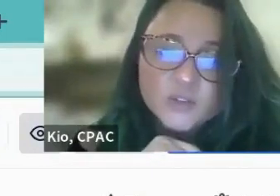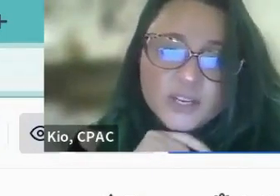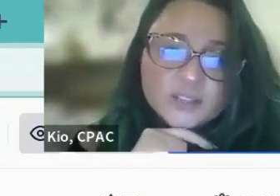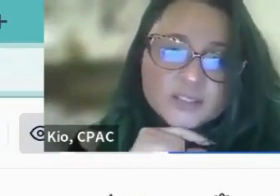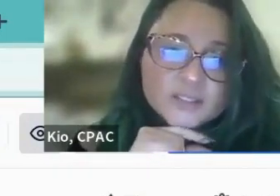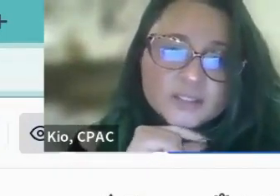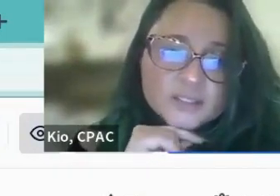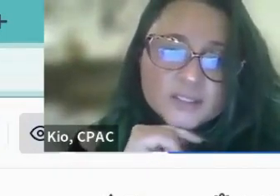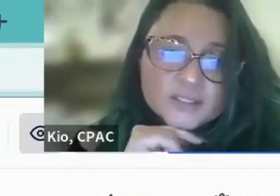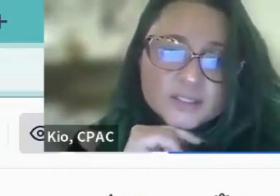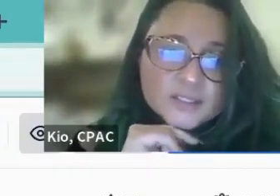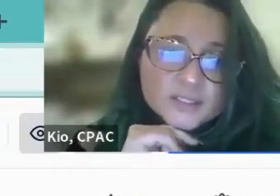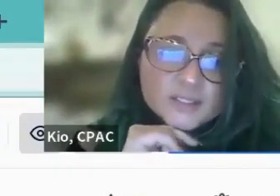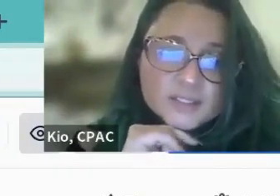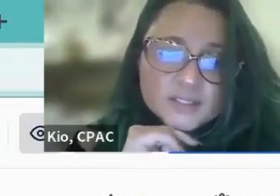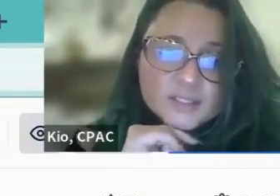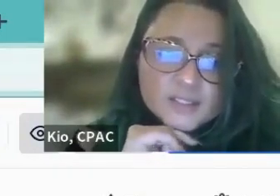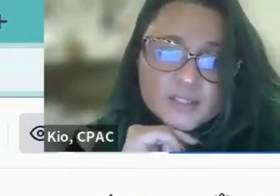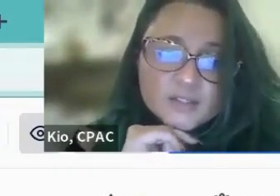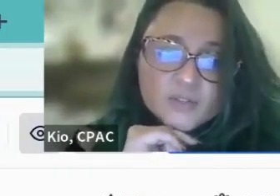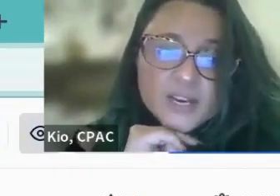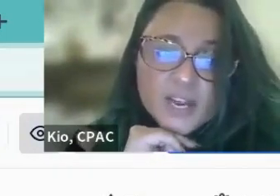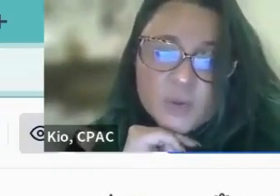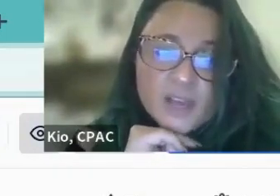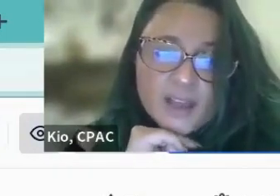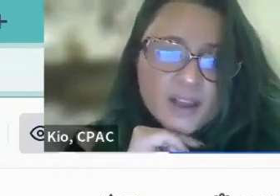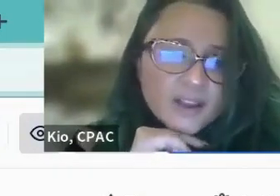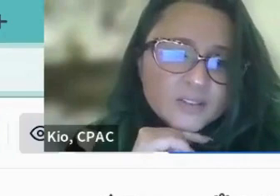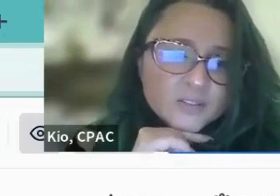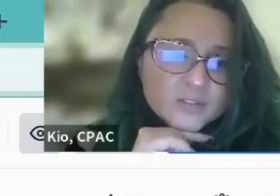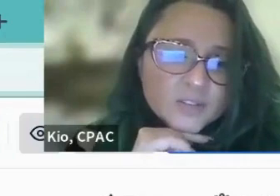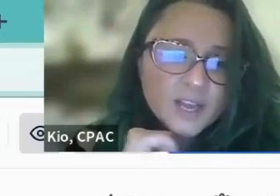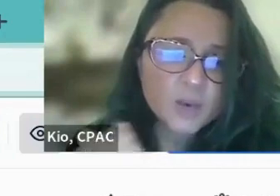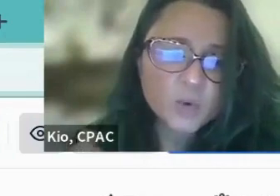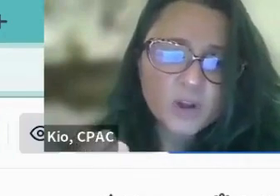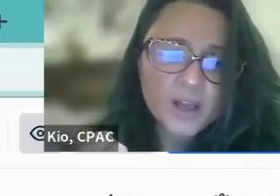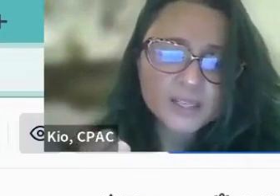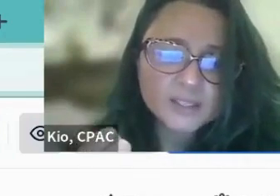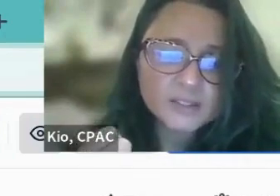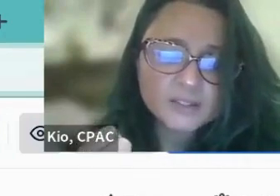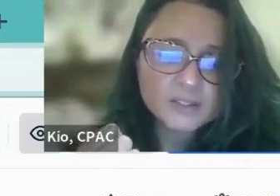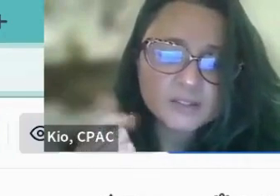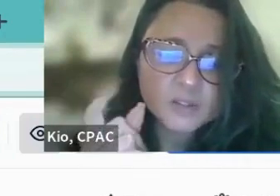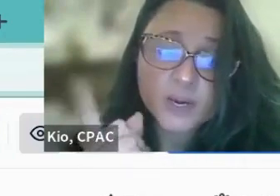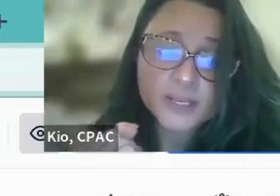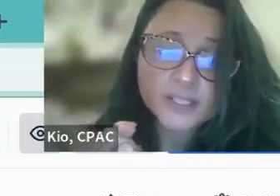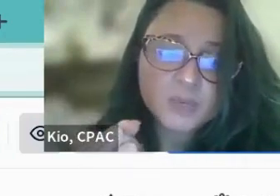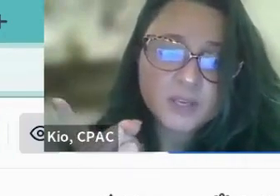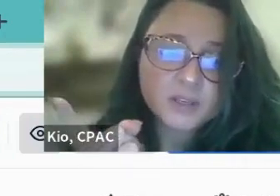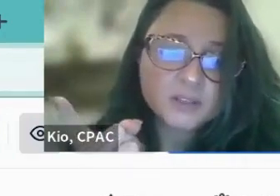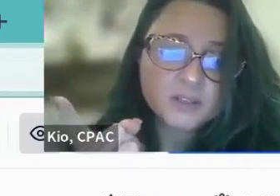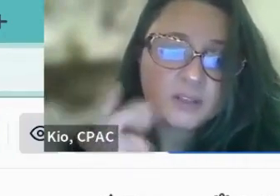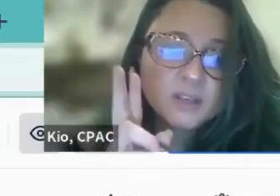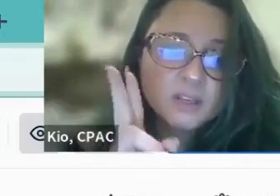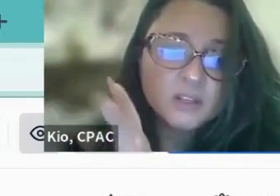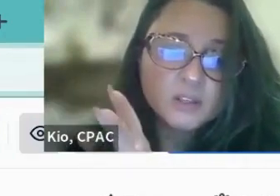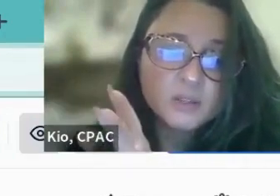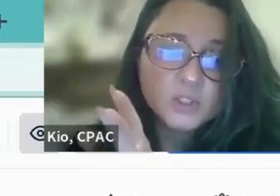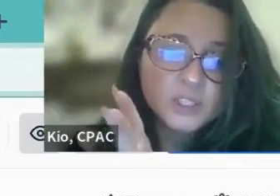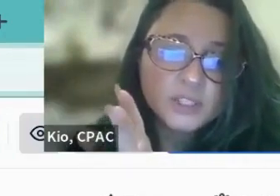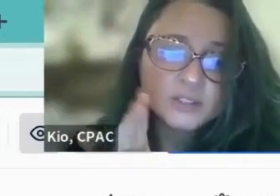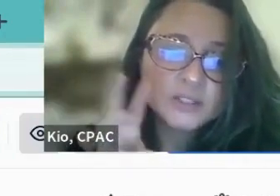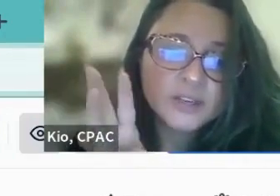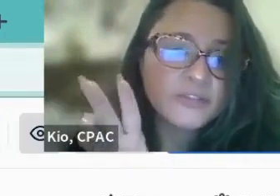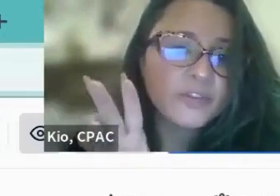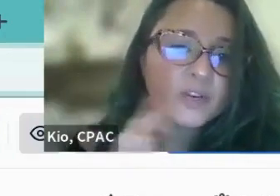如果你们还有你们是用手机的话，你可以扫描这个二维码